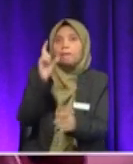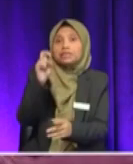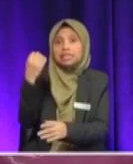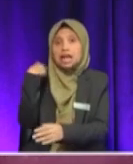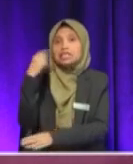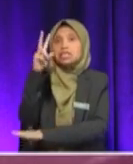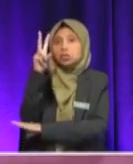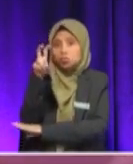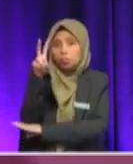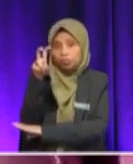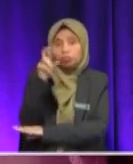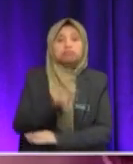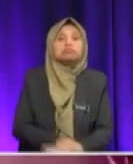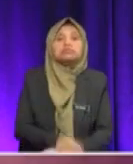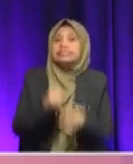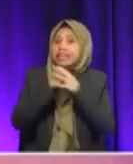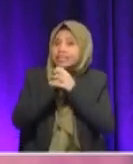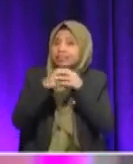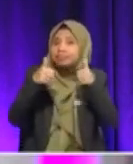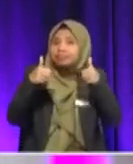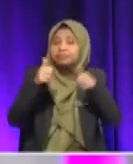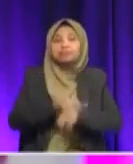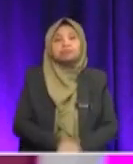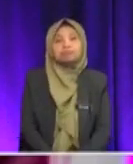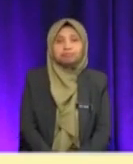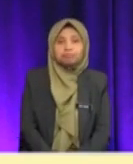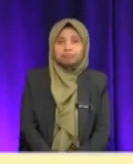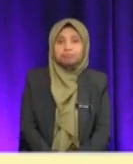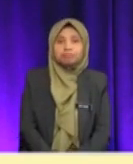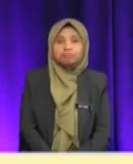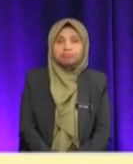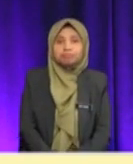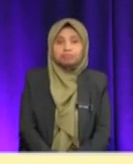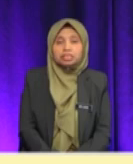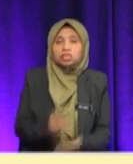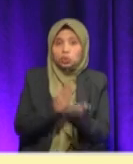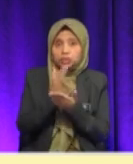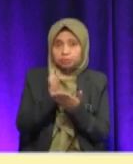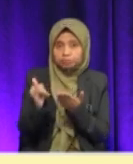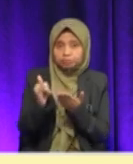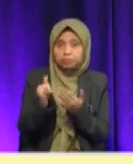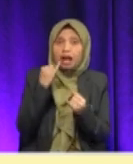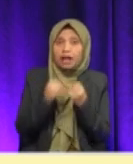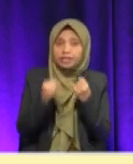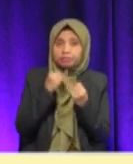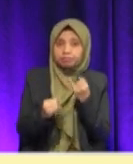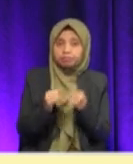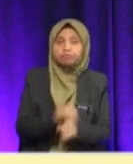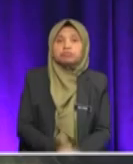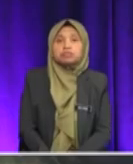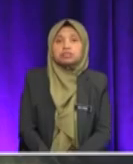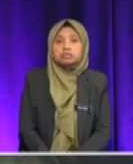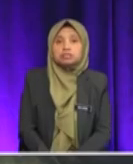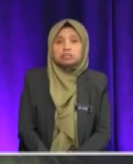20set Oke Intan ya sego Oke seterusnya woi hai yang tak Hi